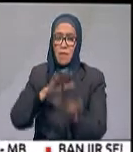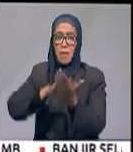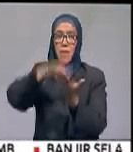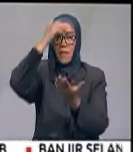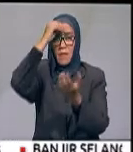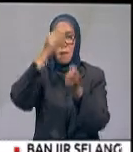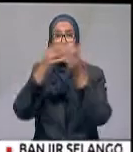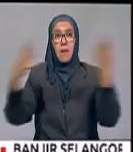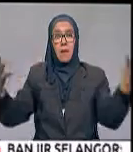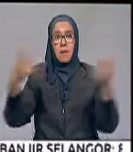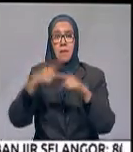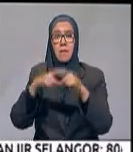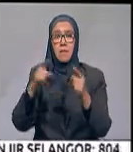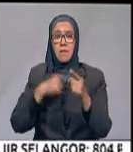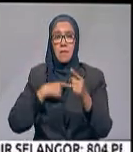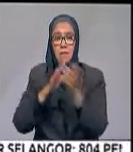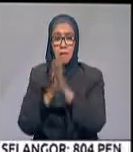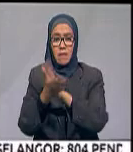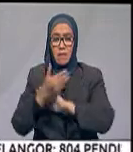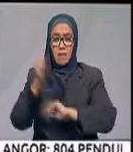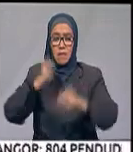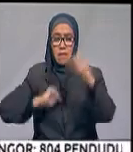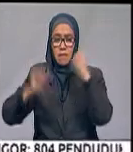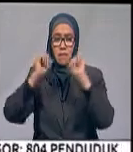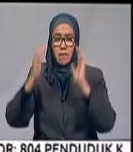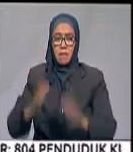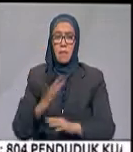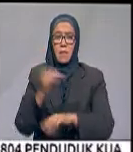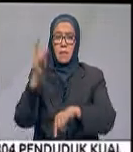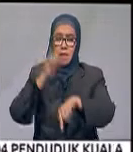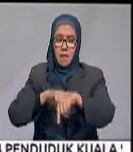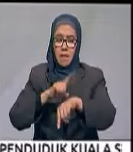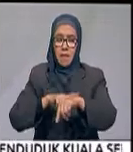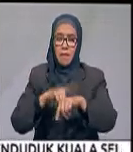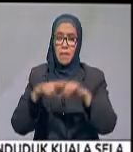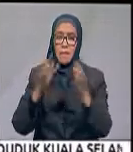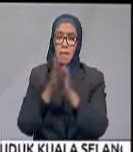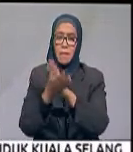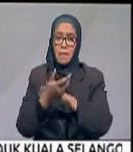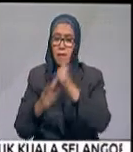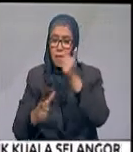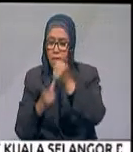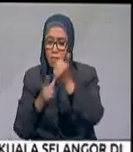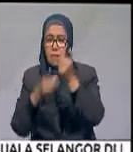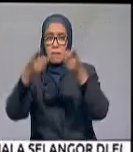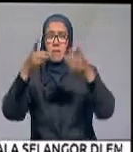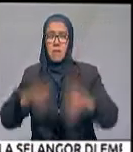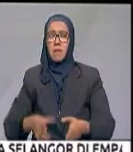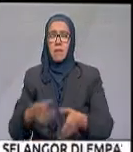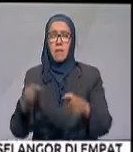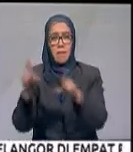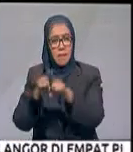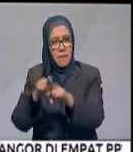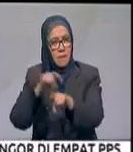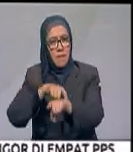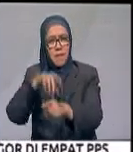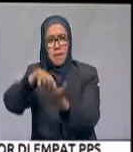dia sebagai seorang pelakon, dan masa talent time saya buat assistant director, saya belajar banyak dari dia juga.